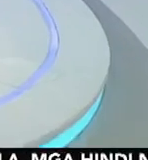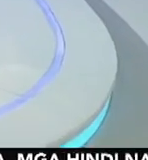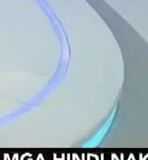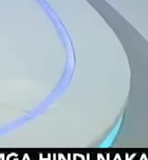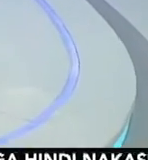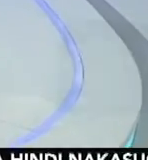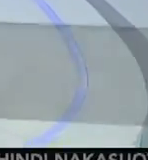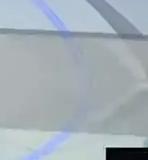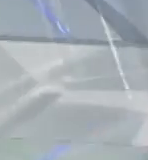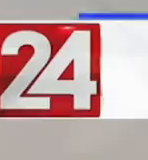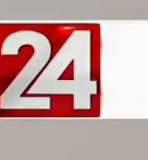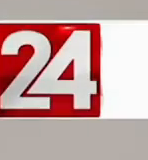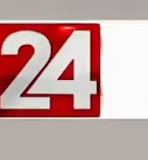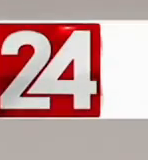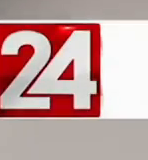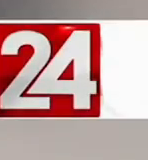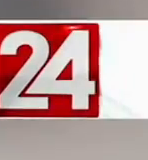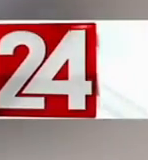Susunod!